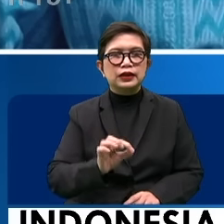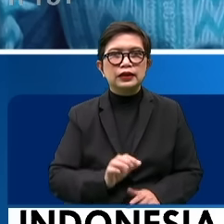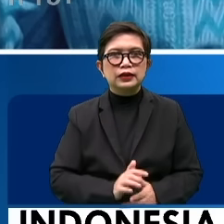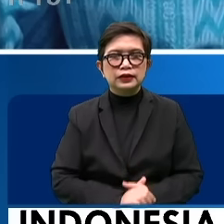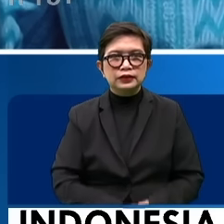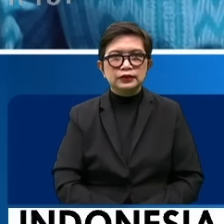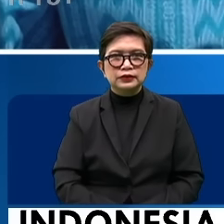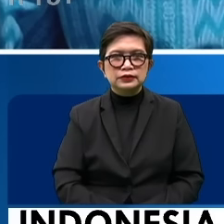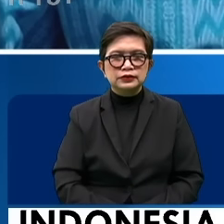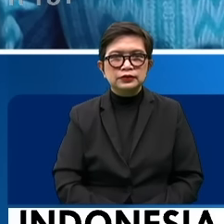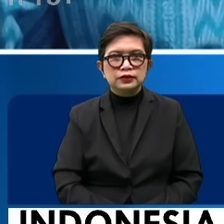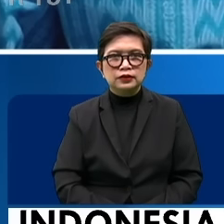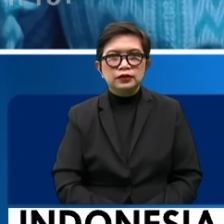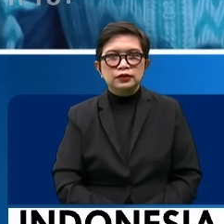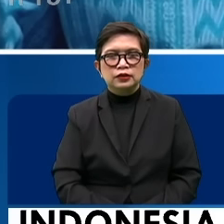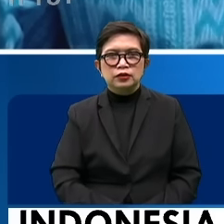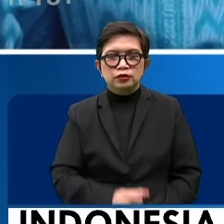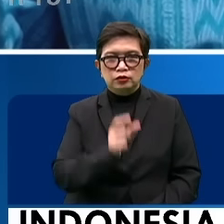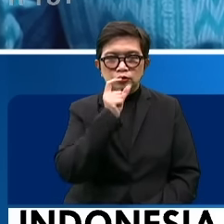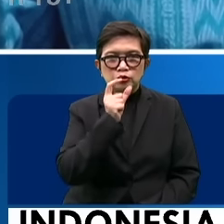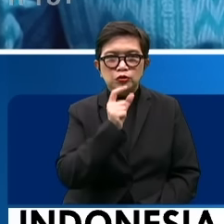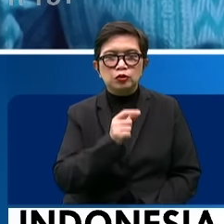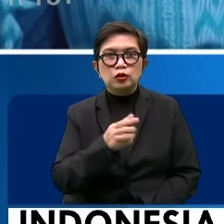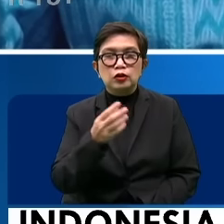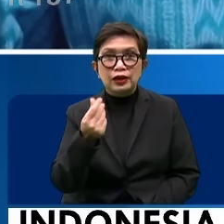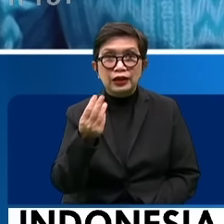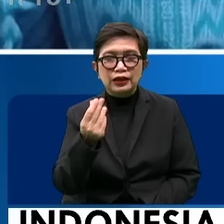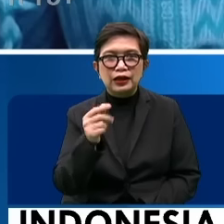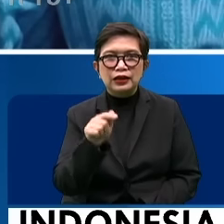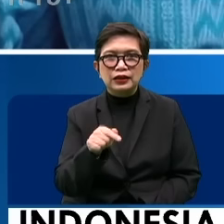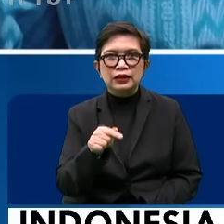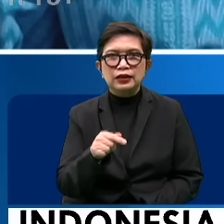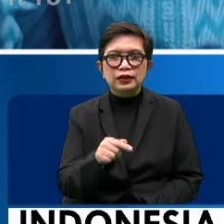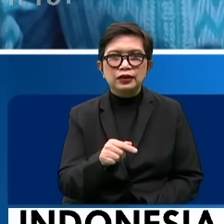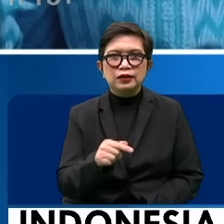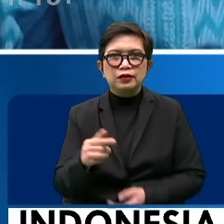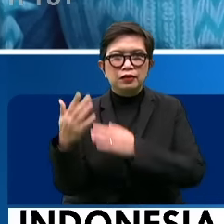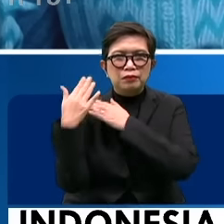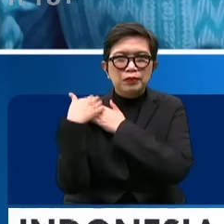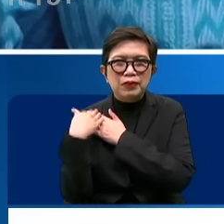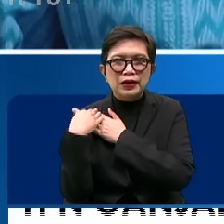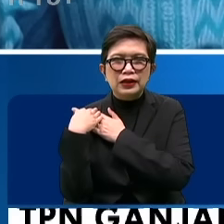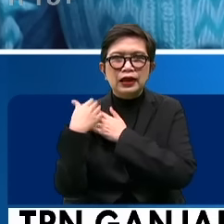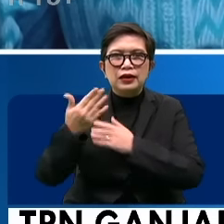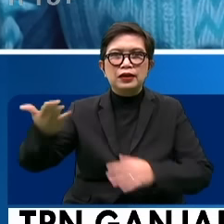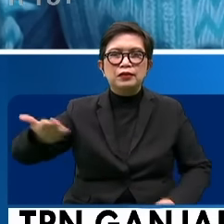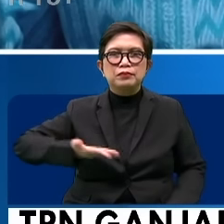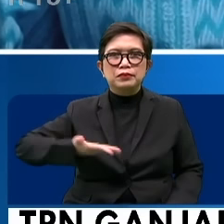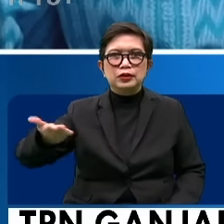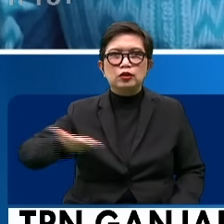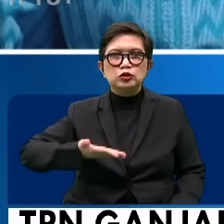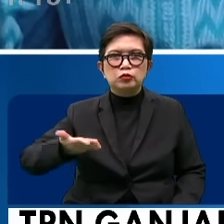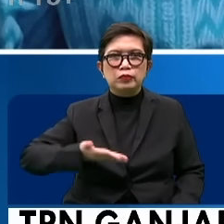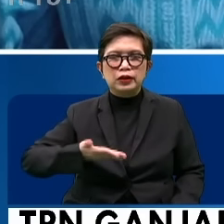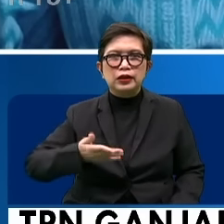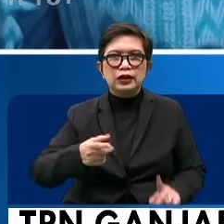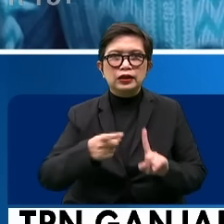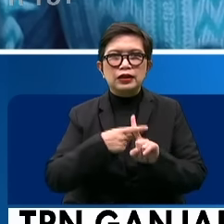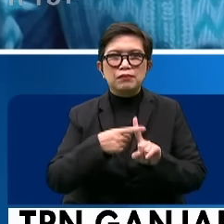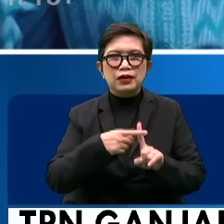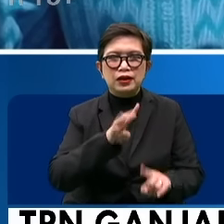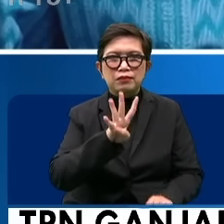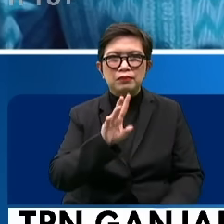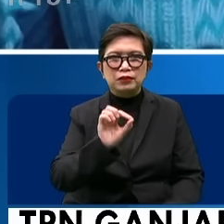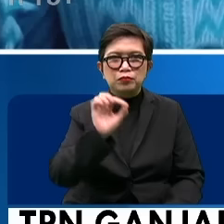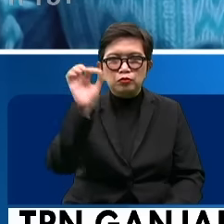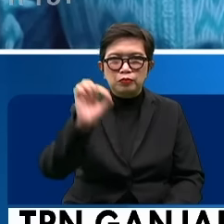di akhir dari harga tersebut. Nah, ini akan tentu akan membebankan kepada konsumen sebesar ada tambahan 40% dari